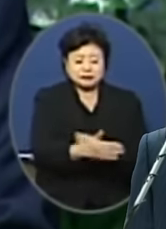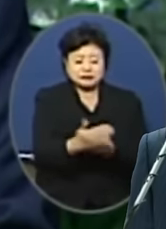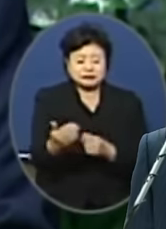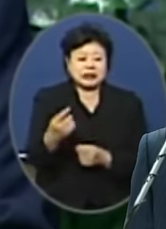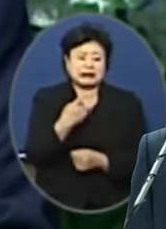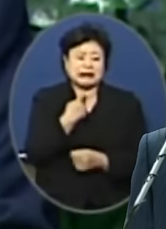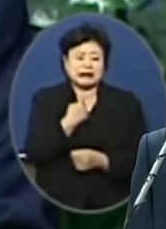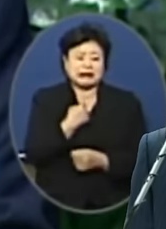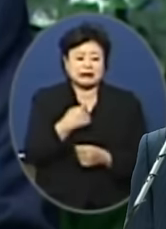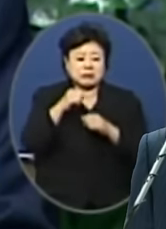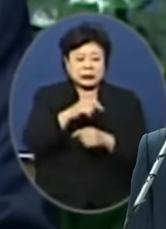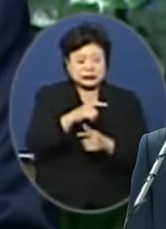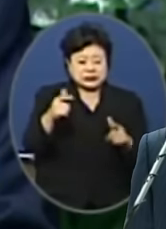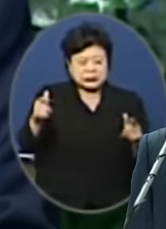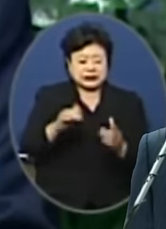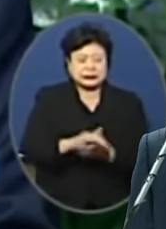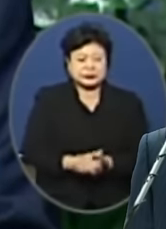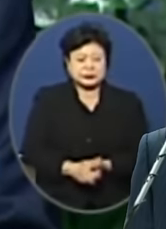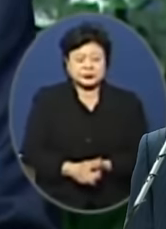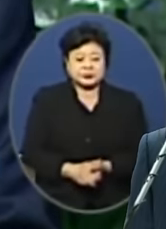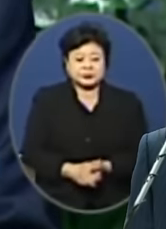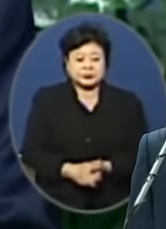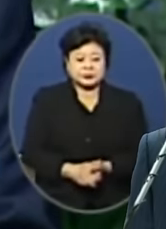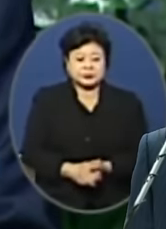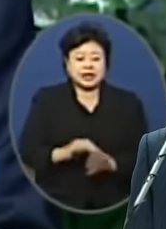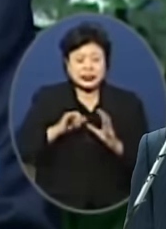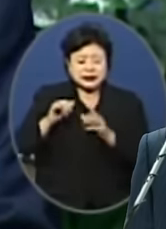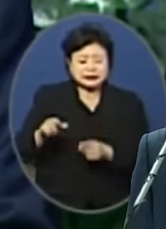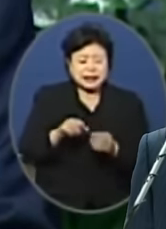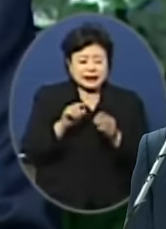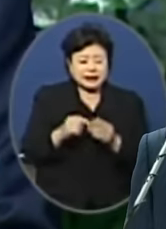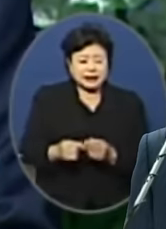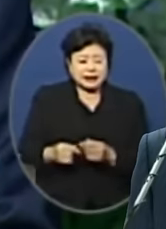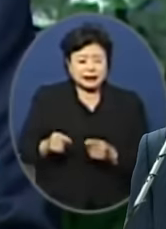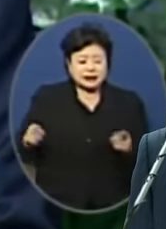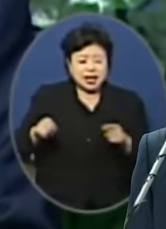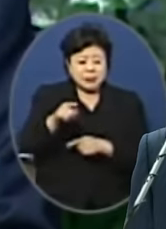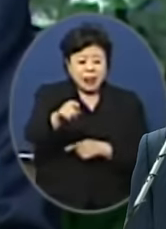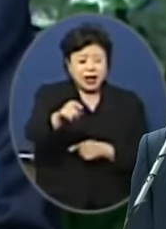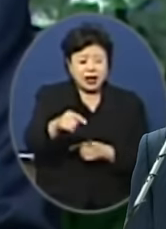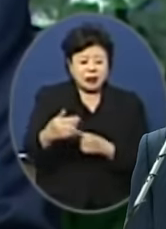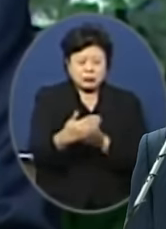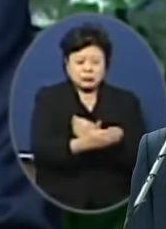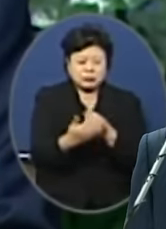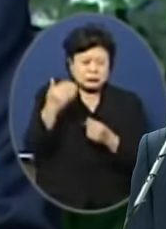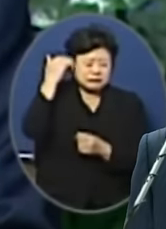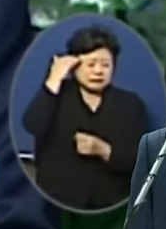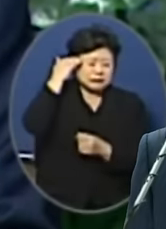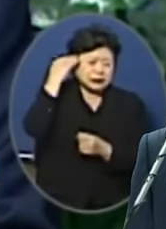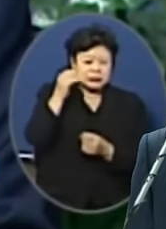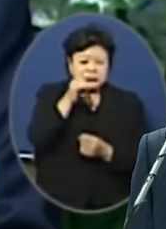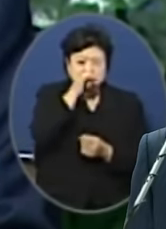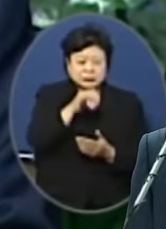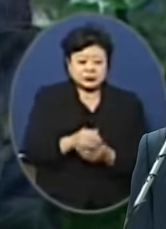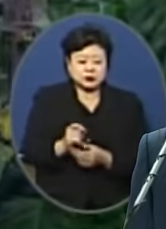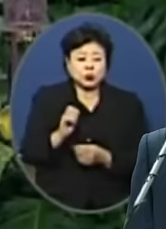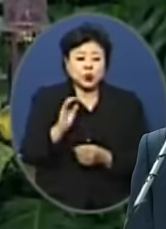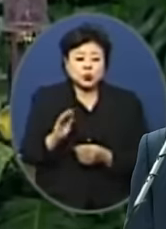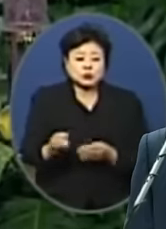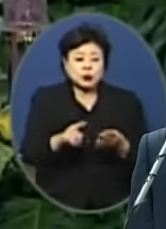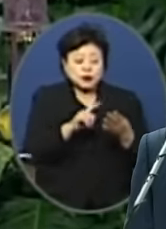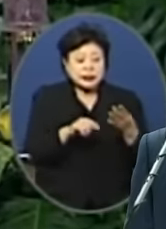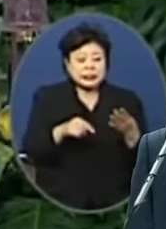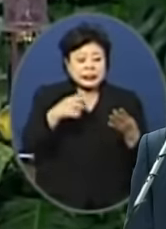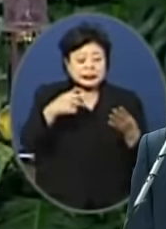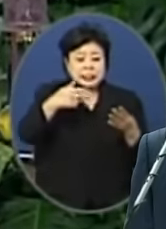당하여도 쌓이지 않는다. 우리가 이 세상에 살면 사방으로 우겨쌈는 일이 굉장히 많습니다. 고린도후서 4장